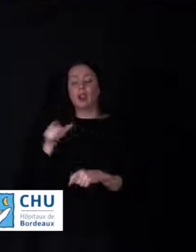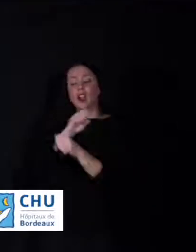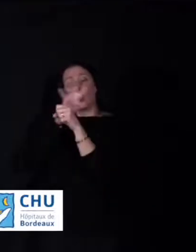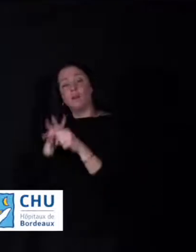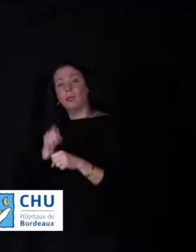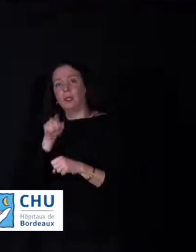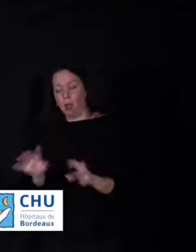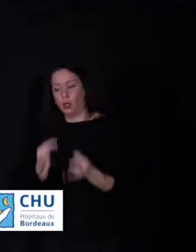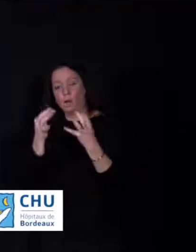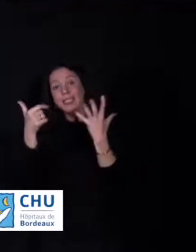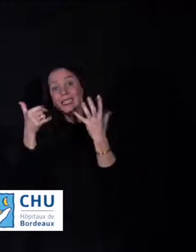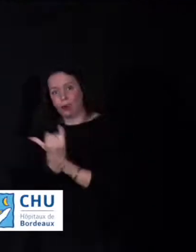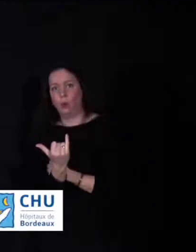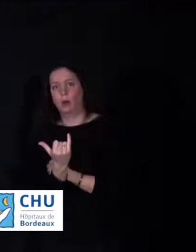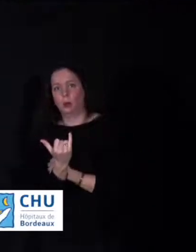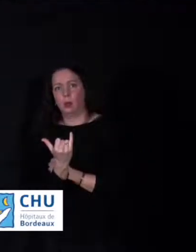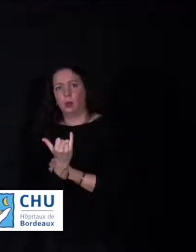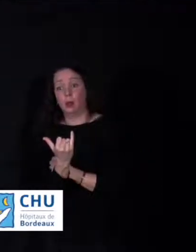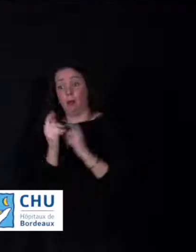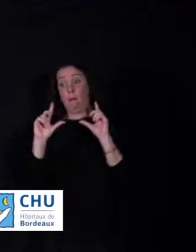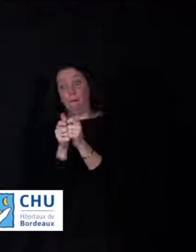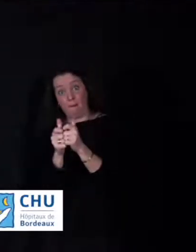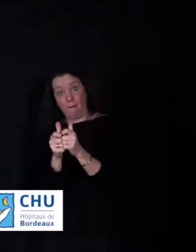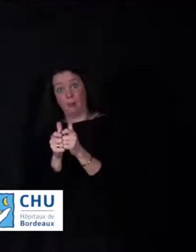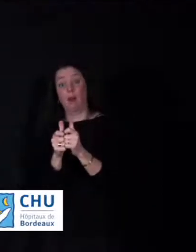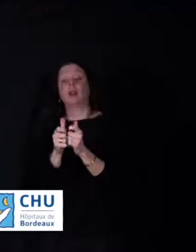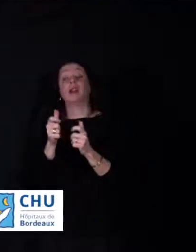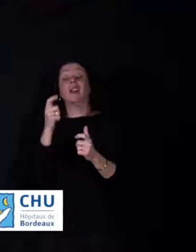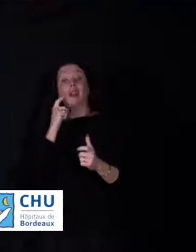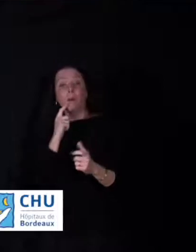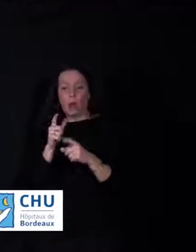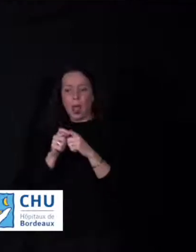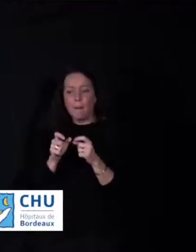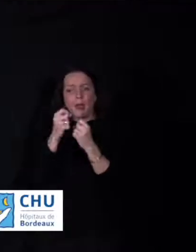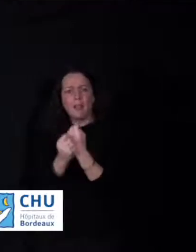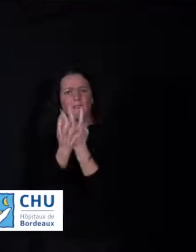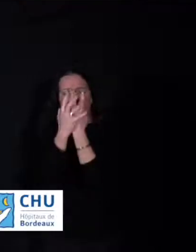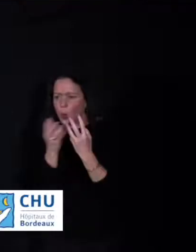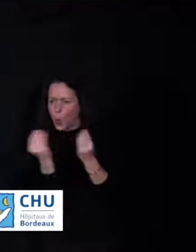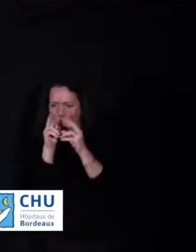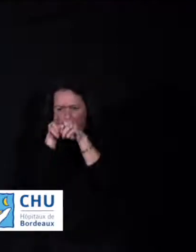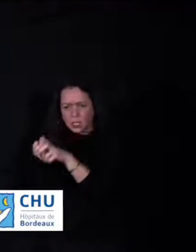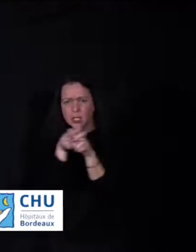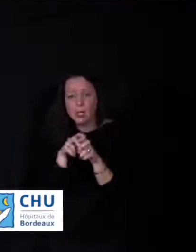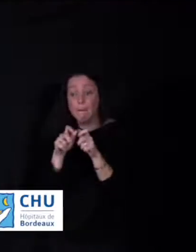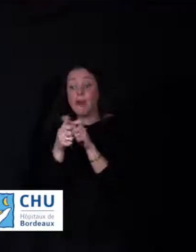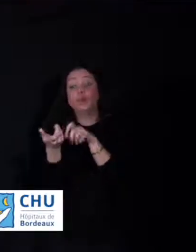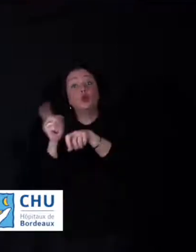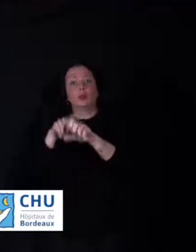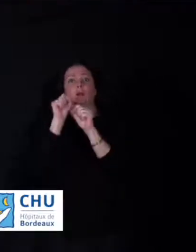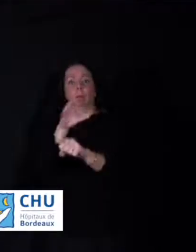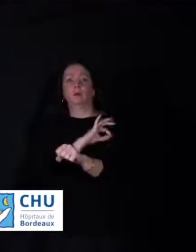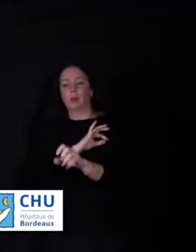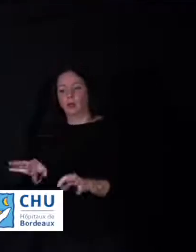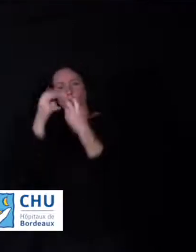fallu 6 jours. La découverte de l'agent infectieux permet d'embrayer tout de suite sur les recherches vaccinales. Et